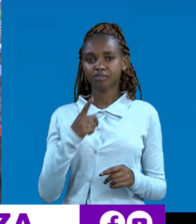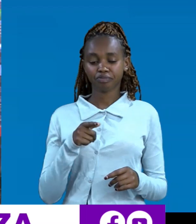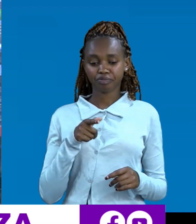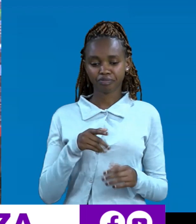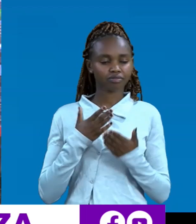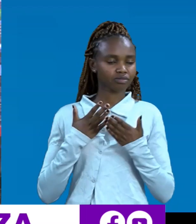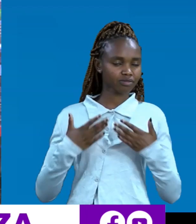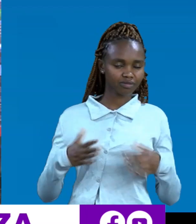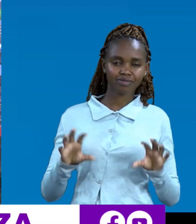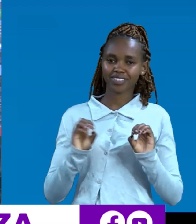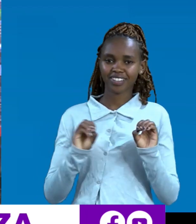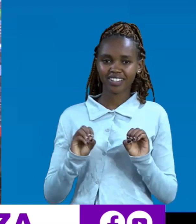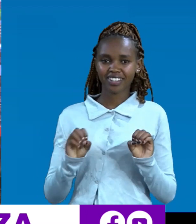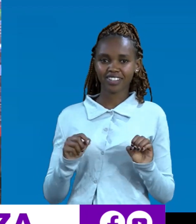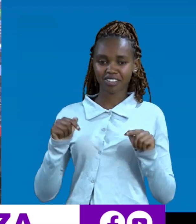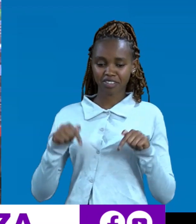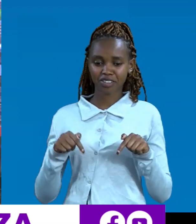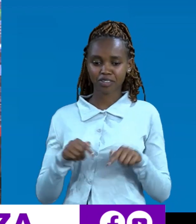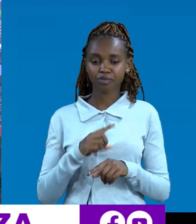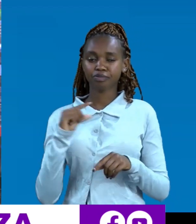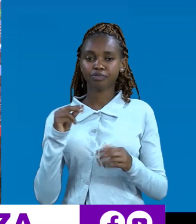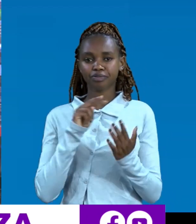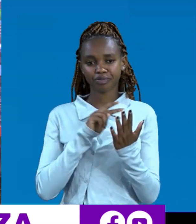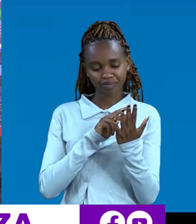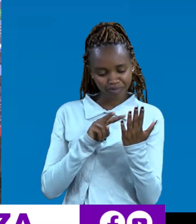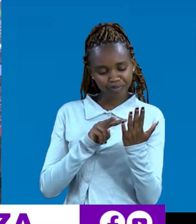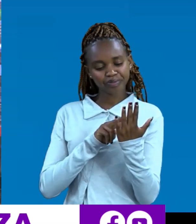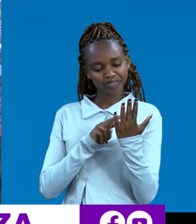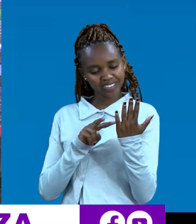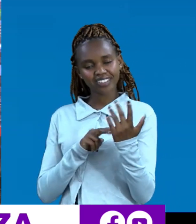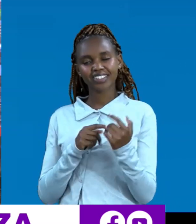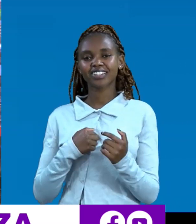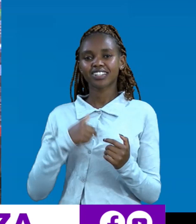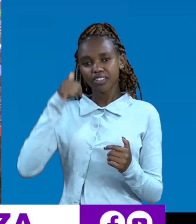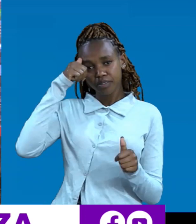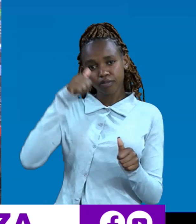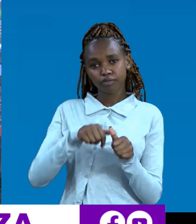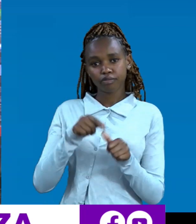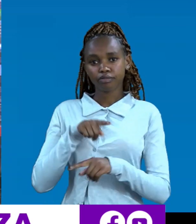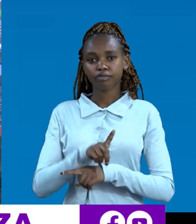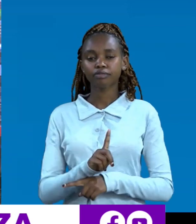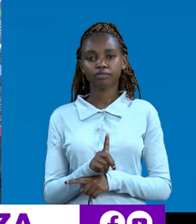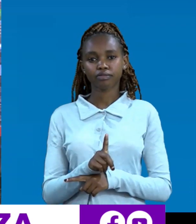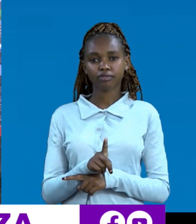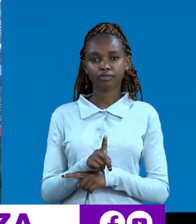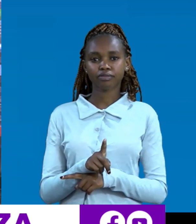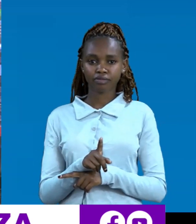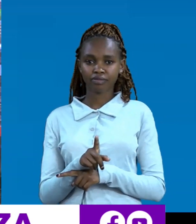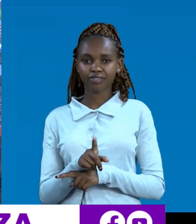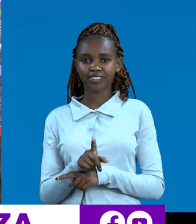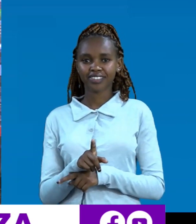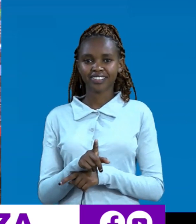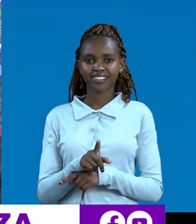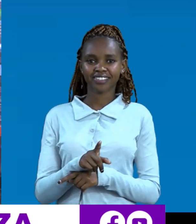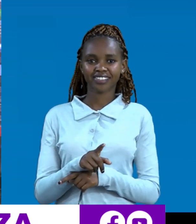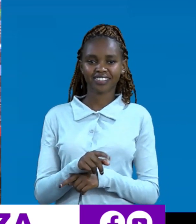Itabidi leo uende usome. Wisome tu. Hizo nini? Na wewe tunajua nimekuambia kutakuwa na mistari ya ngoma mahali.